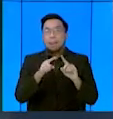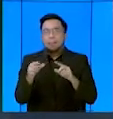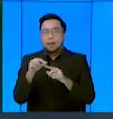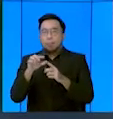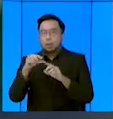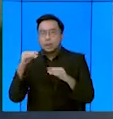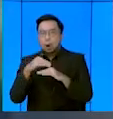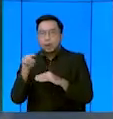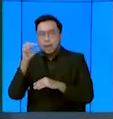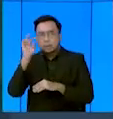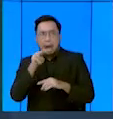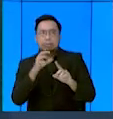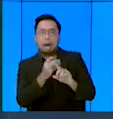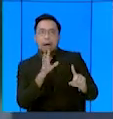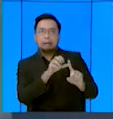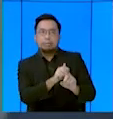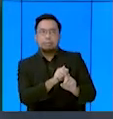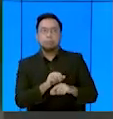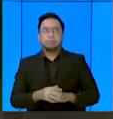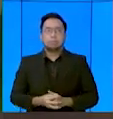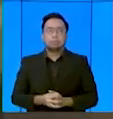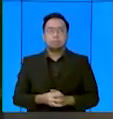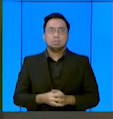Polantas yang melintas di lokasi.